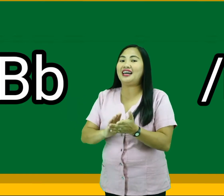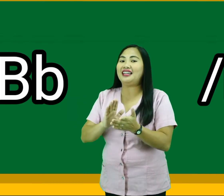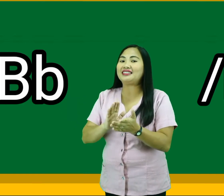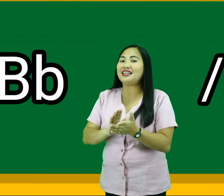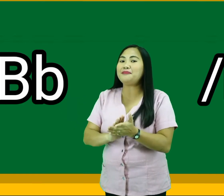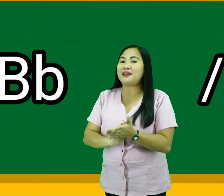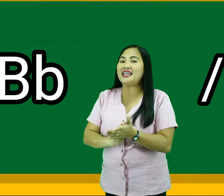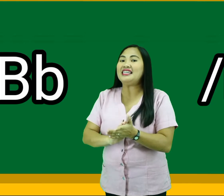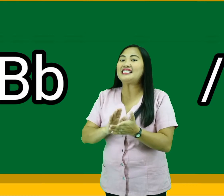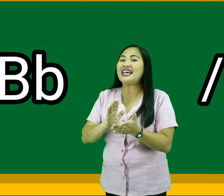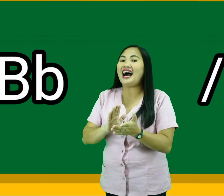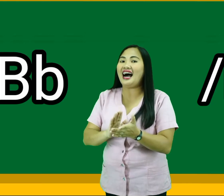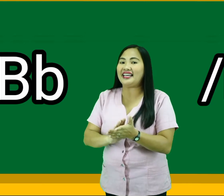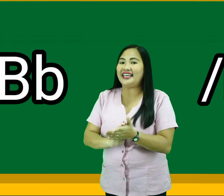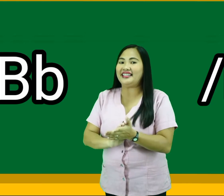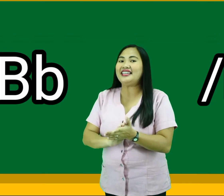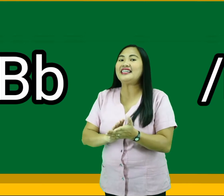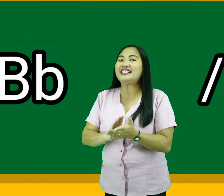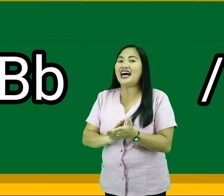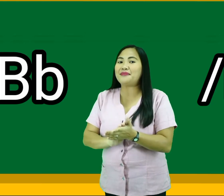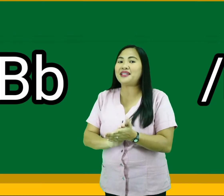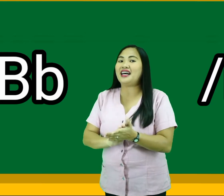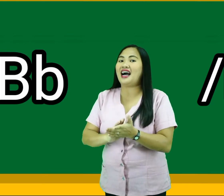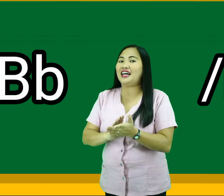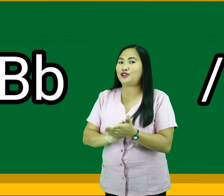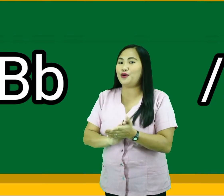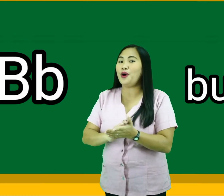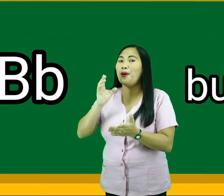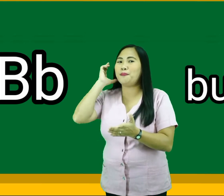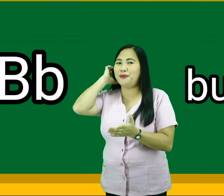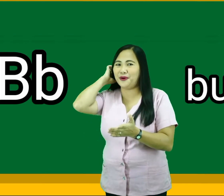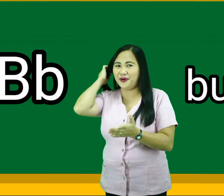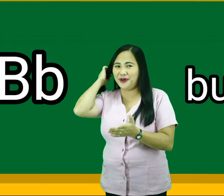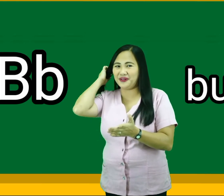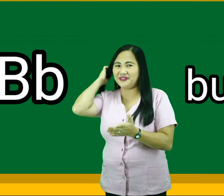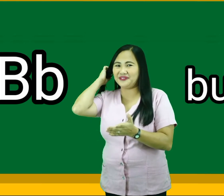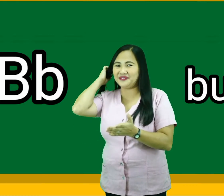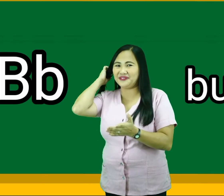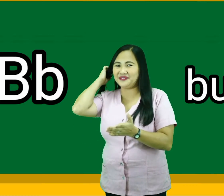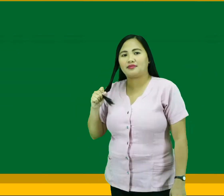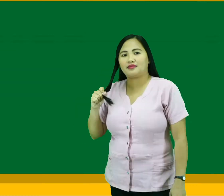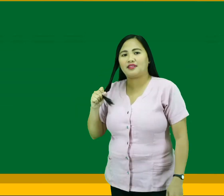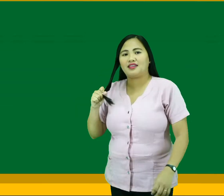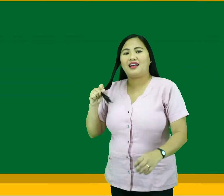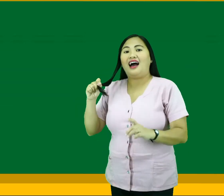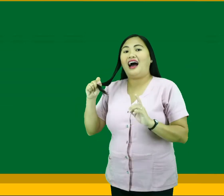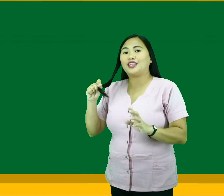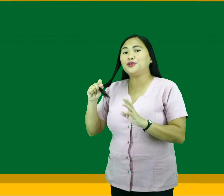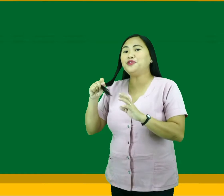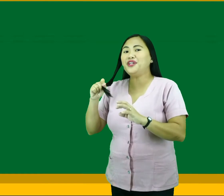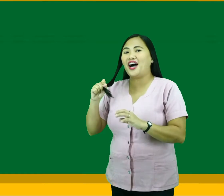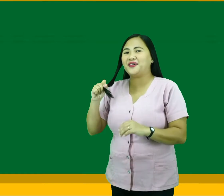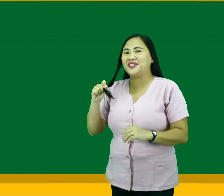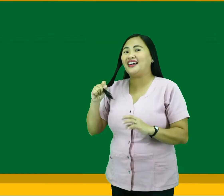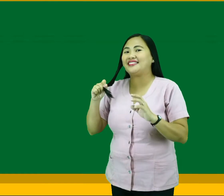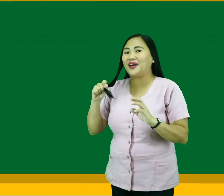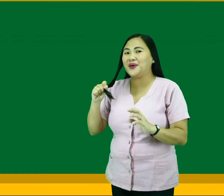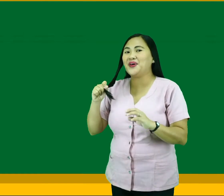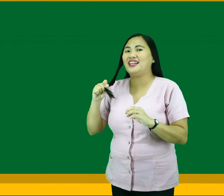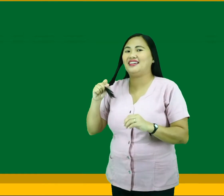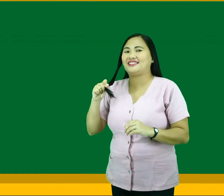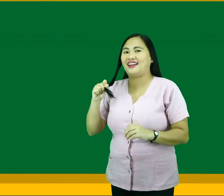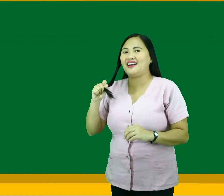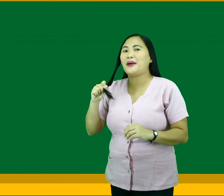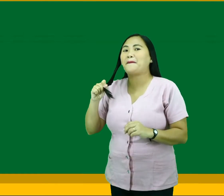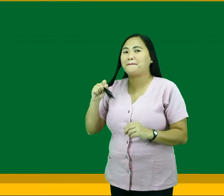isulat ang letrang B sa hangin gamit ang atong buhok. Atong unahon ang dako